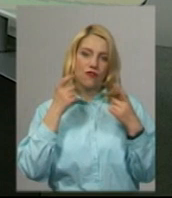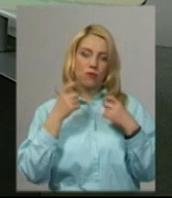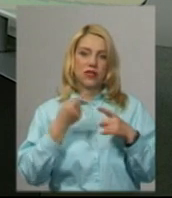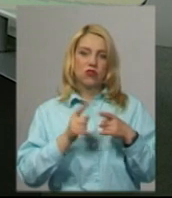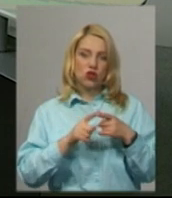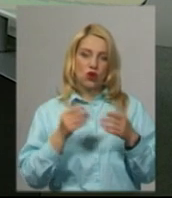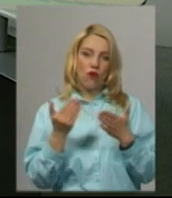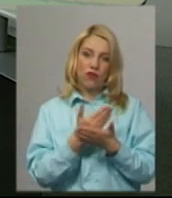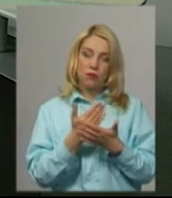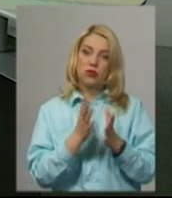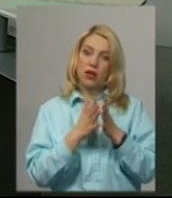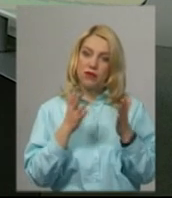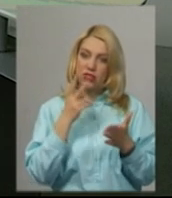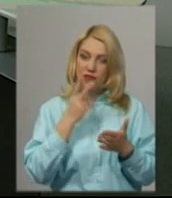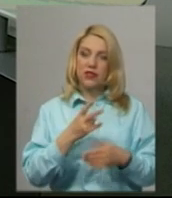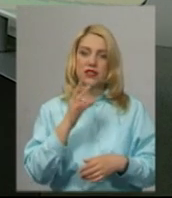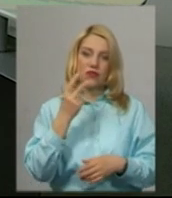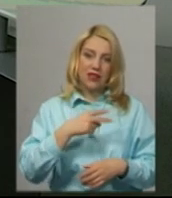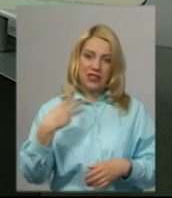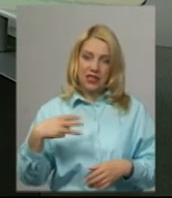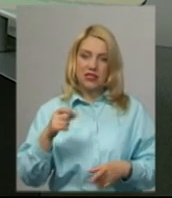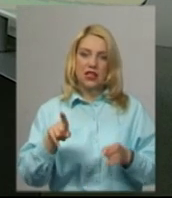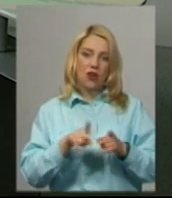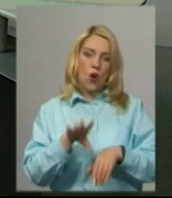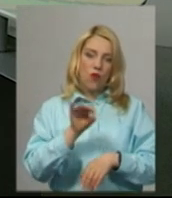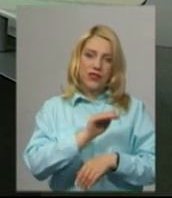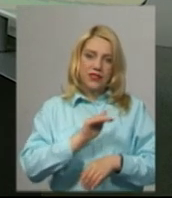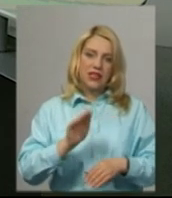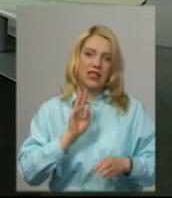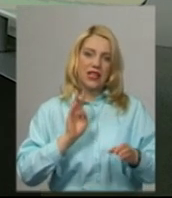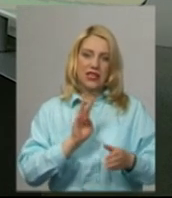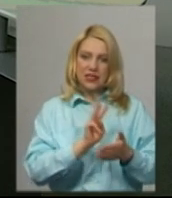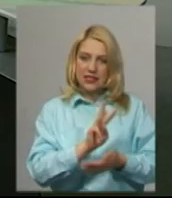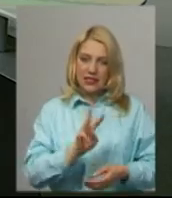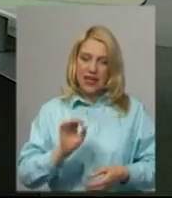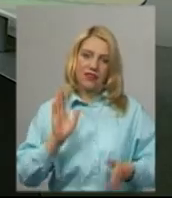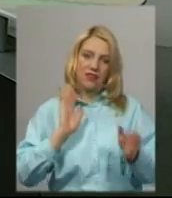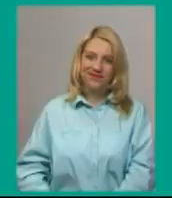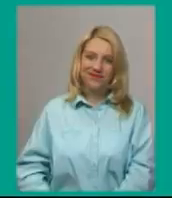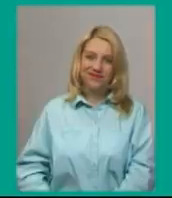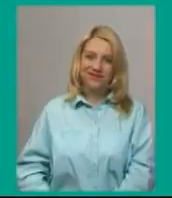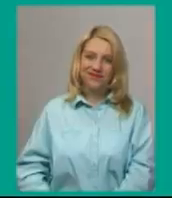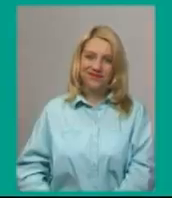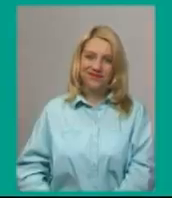цього випуску. Більше дивіться о 20.30, а також на нашому офіційному сайті та сторінці у Фейсбук. Побачимось.